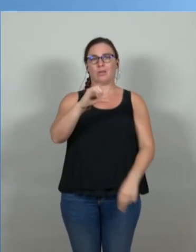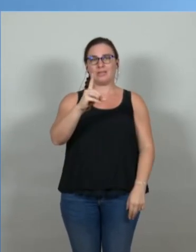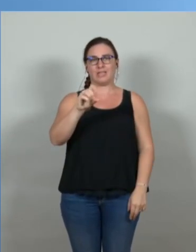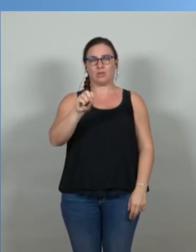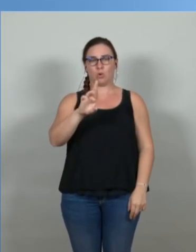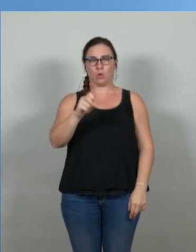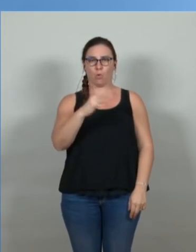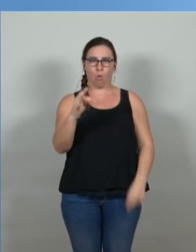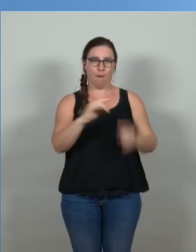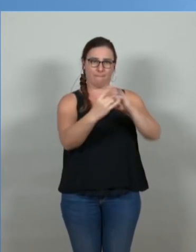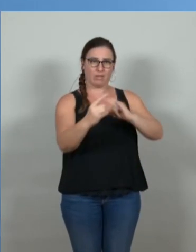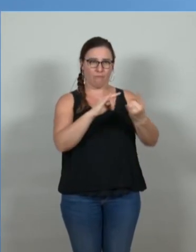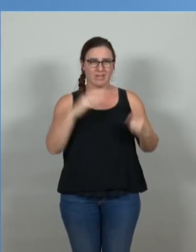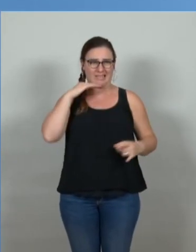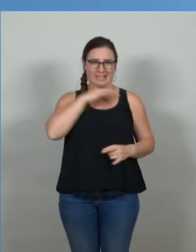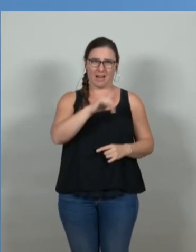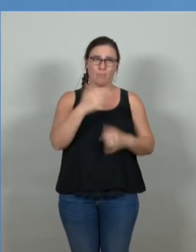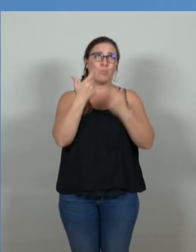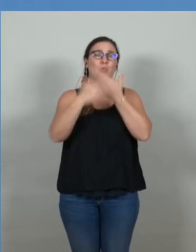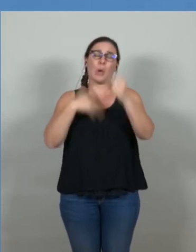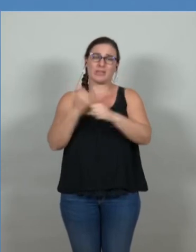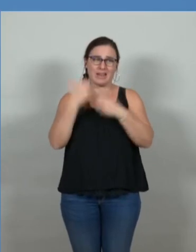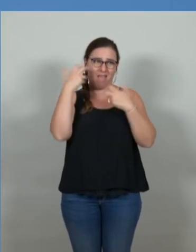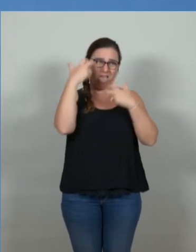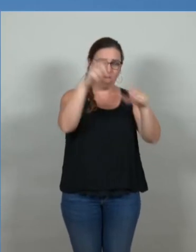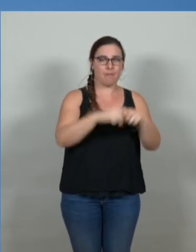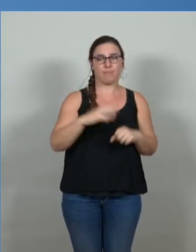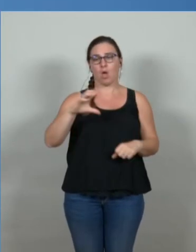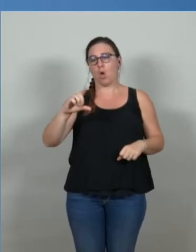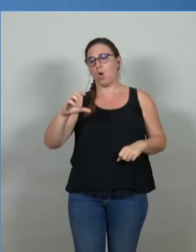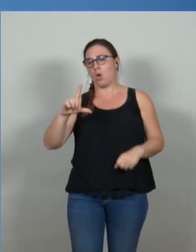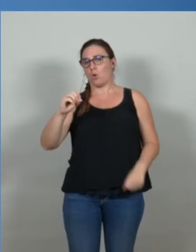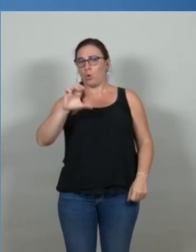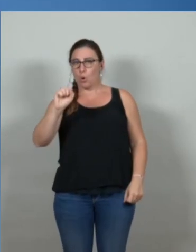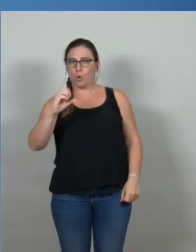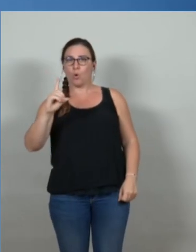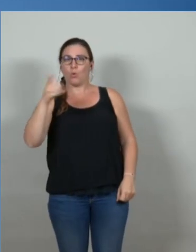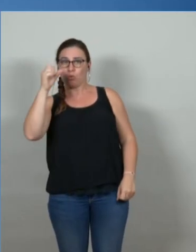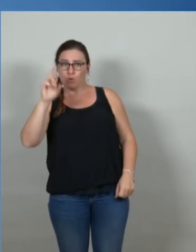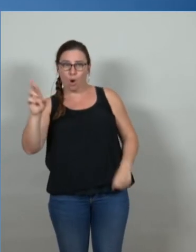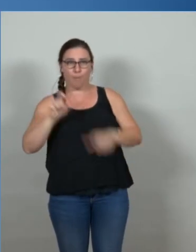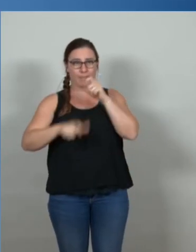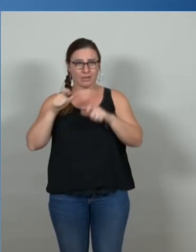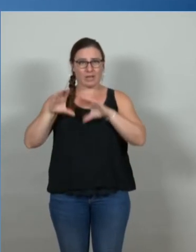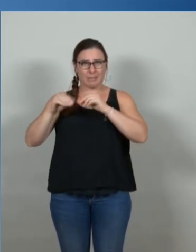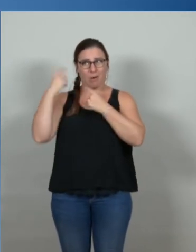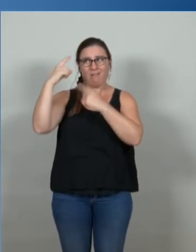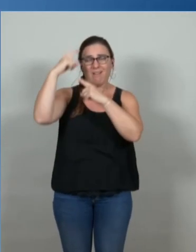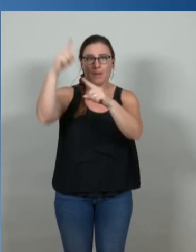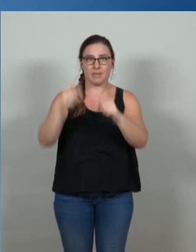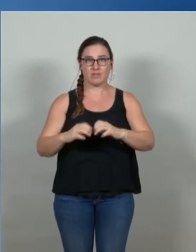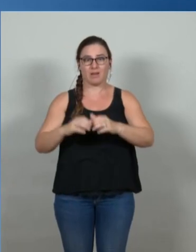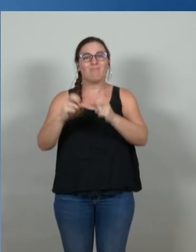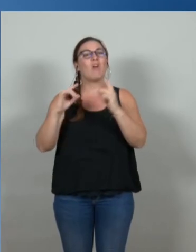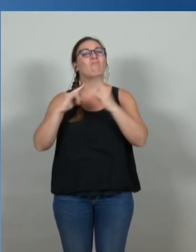de multiples nuisances pour les riverains depuis des années au Clos d'or malgré les alertes incessantes des riverains un campement grossi chaque